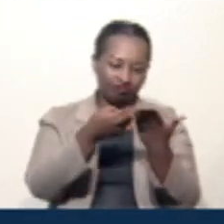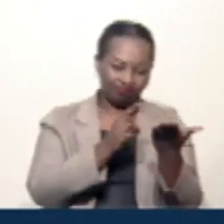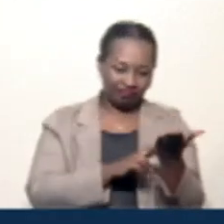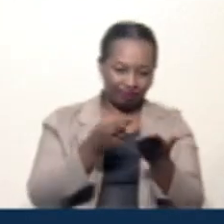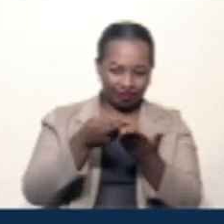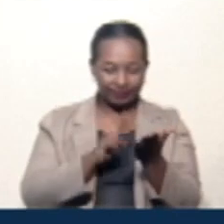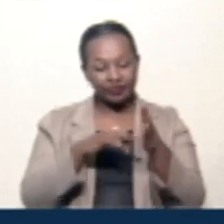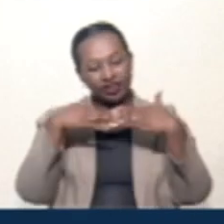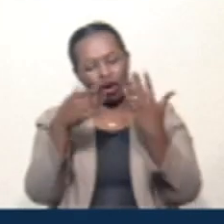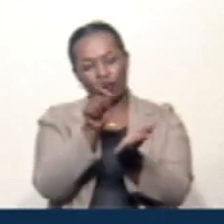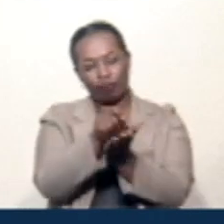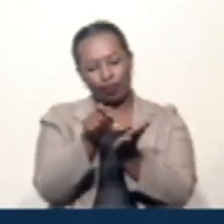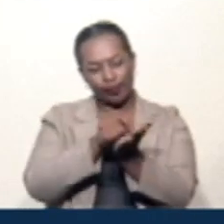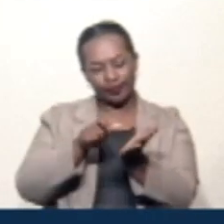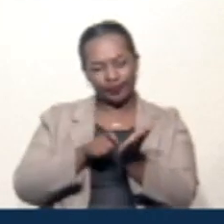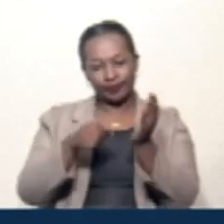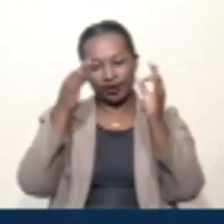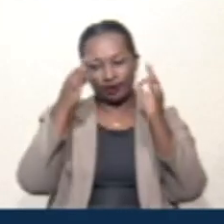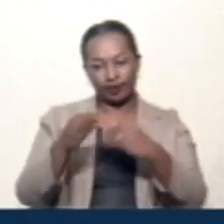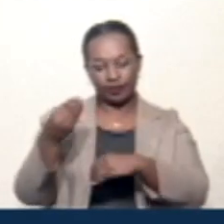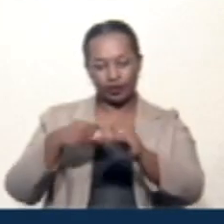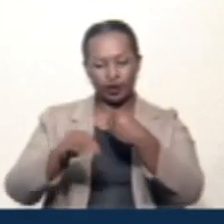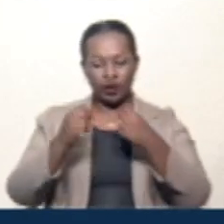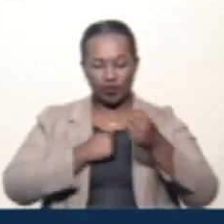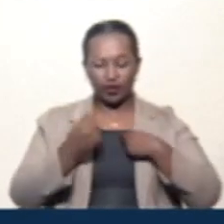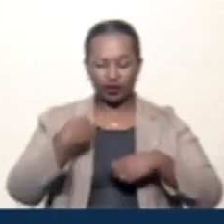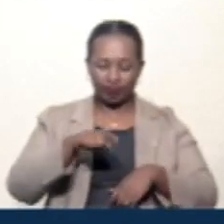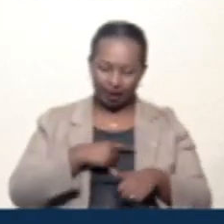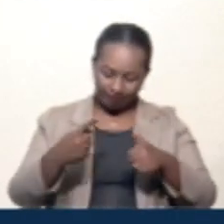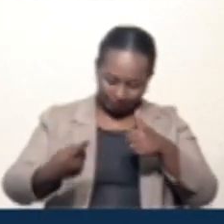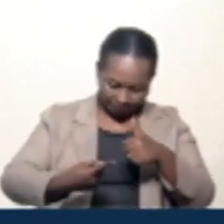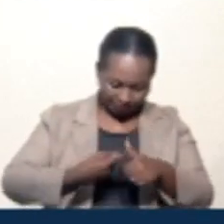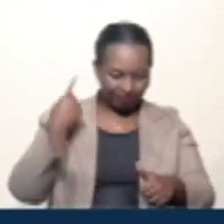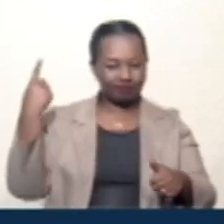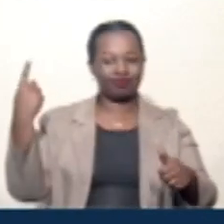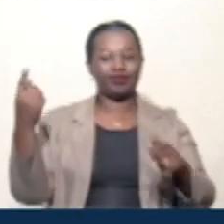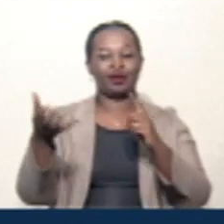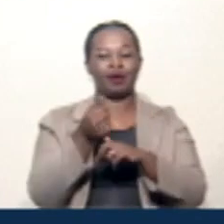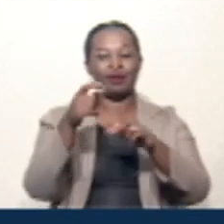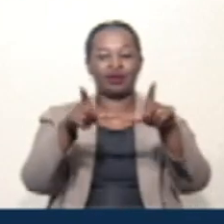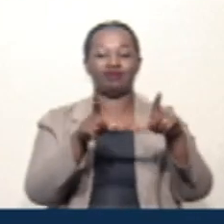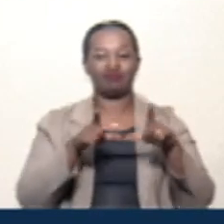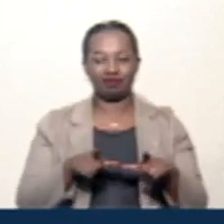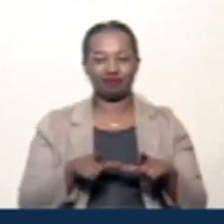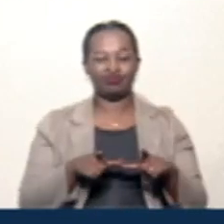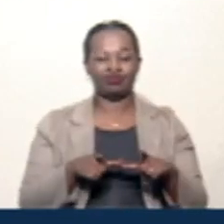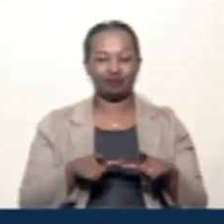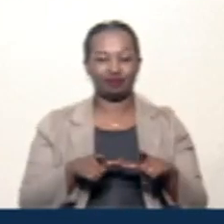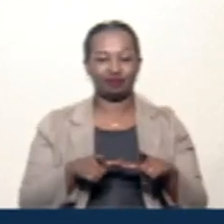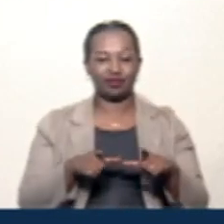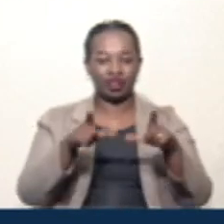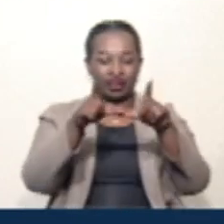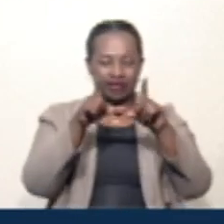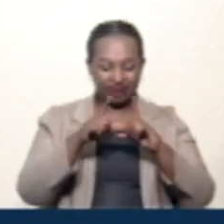se byandikisha ibicuruzwa byabo. U Rwanda rero turi mu ba mbere babonye iyo certificate y'inkomoko nk'uko